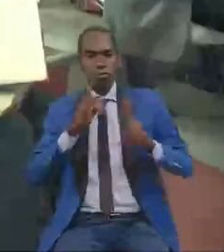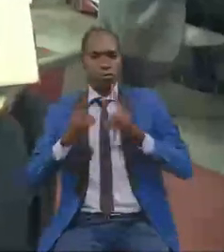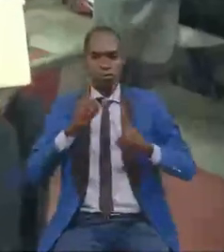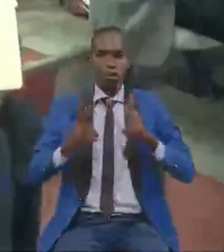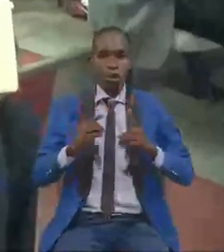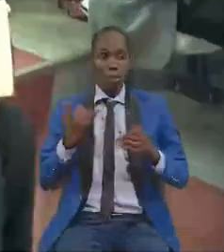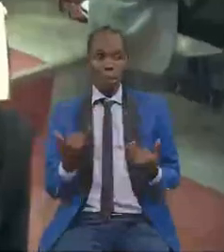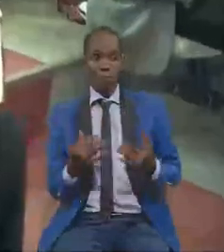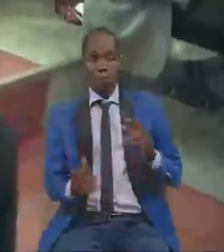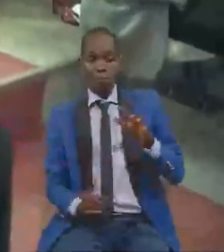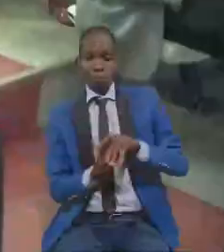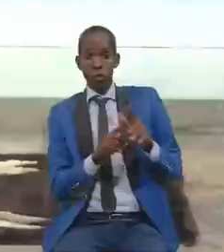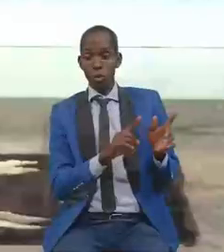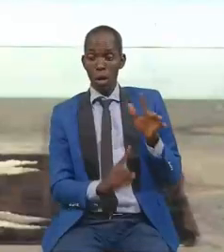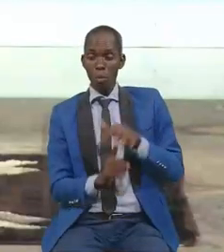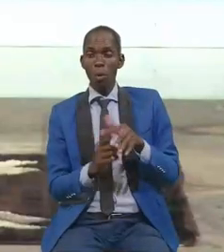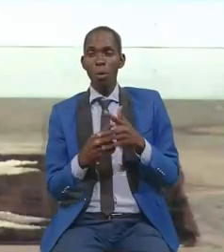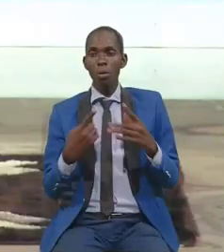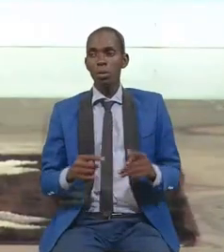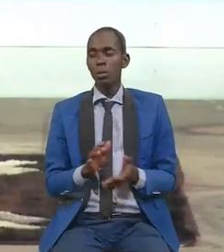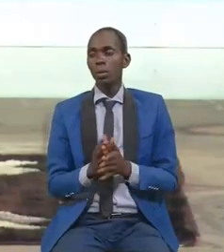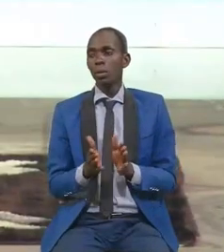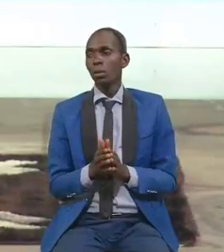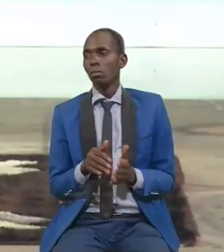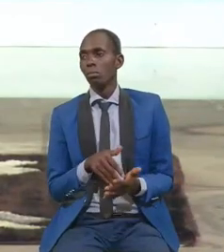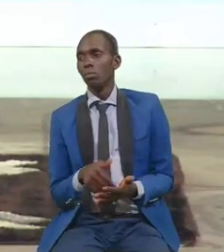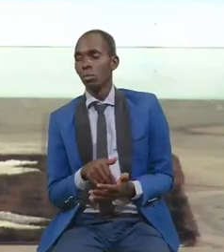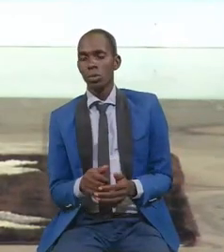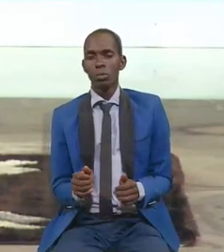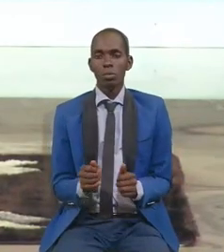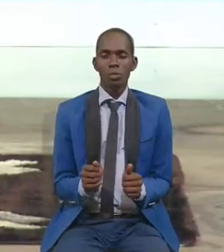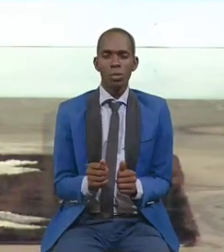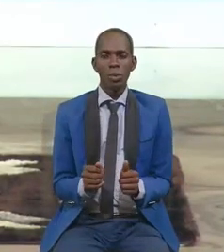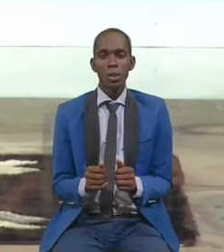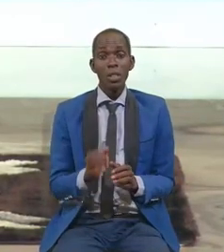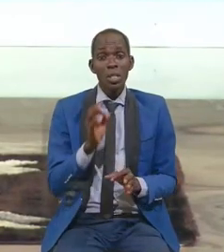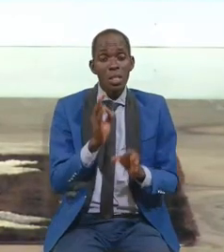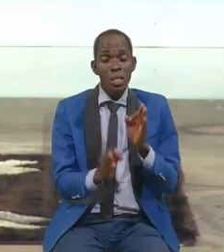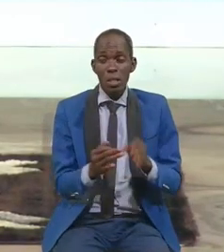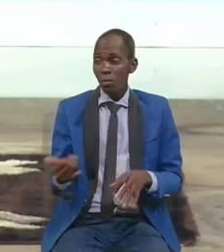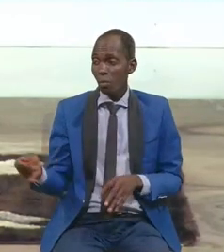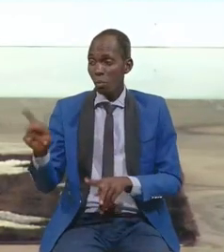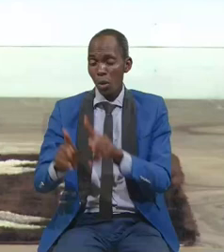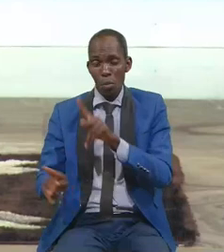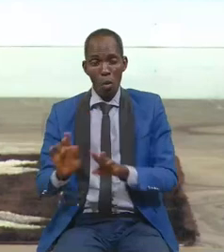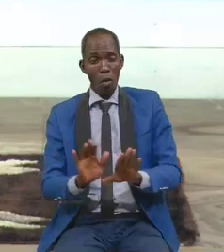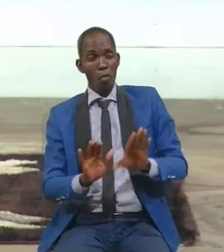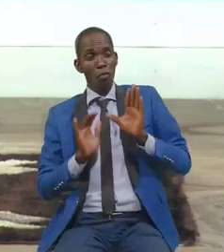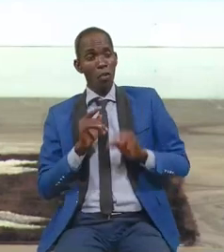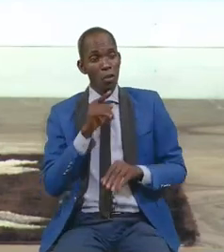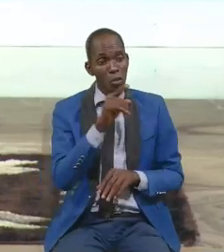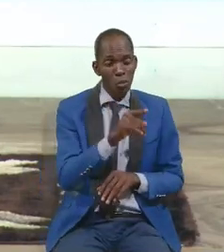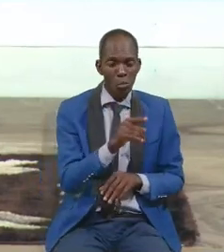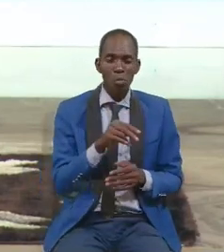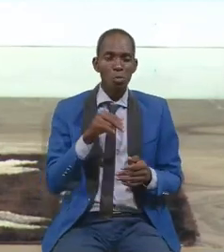vois. Ce n'est pas l'amour. S'ils te craignent, donc tu ne les aimes pas. Si le mari